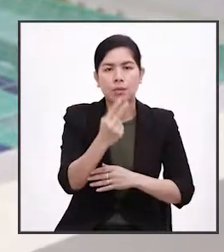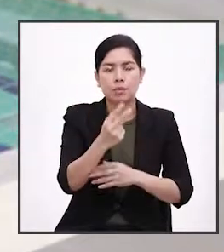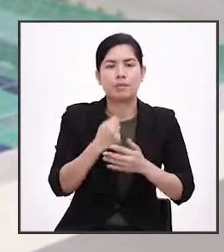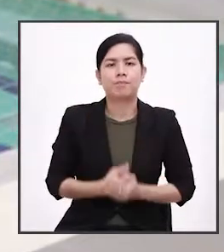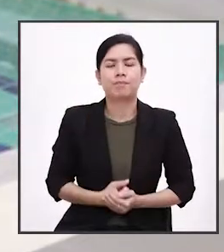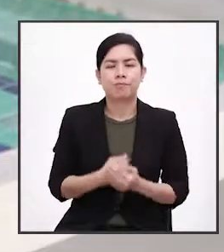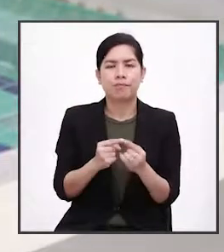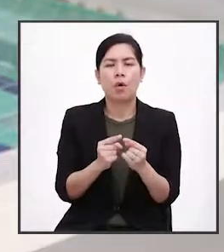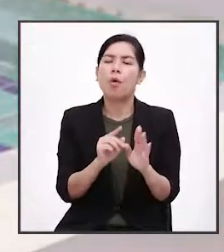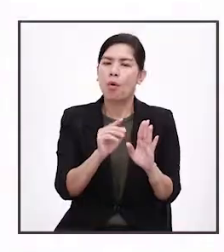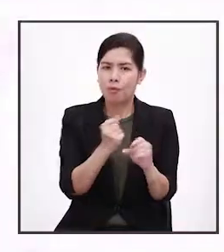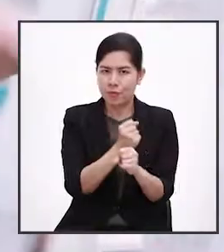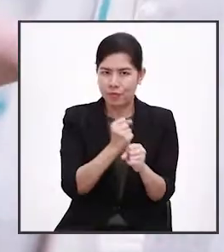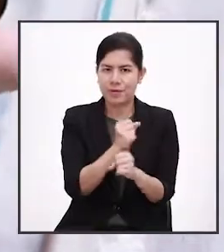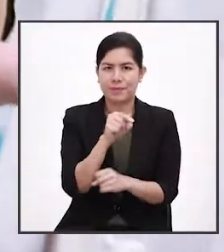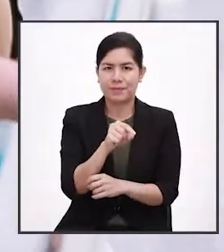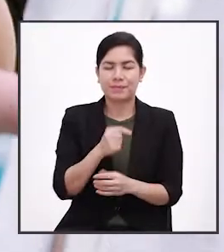ารถฝึกโดยวิธีนี้ได้ไหม